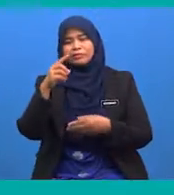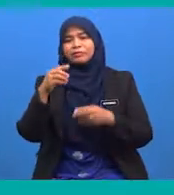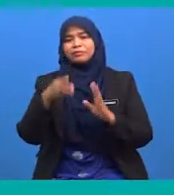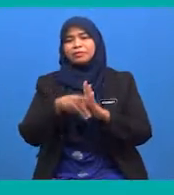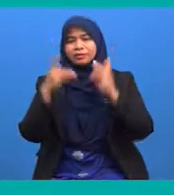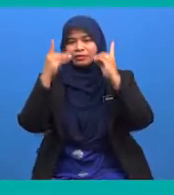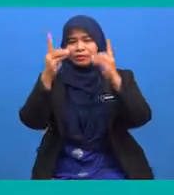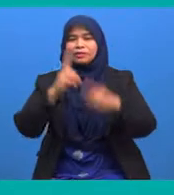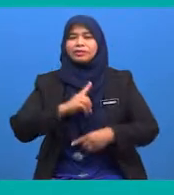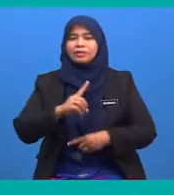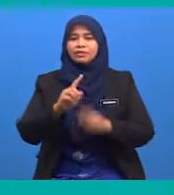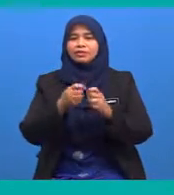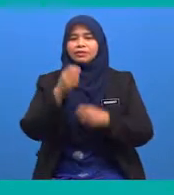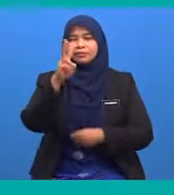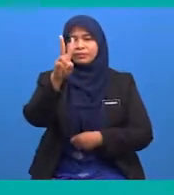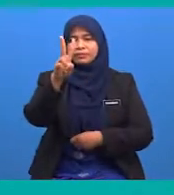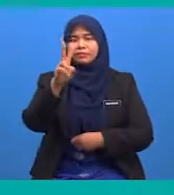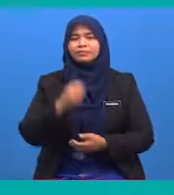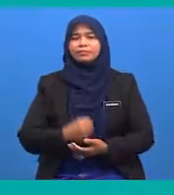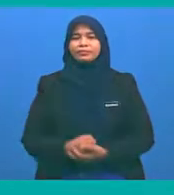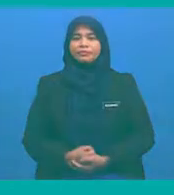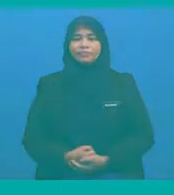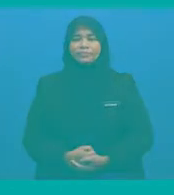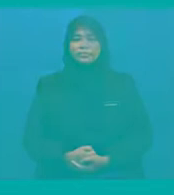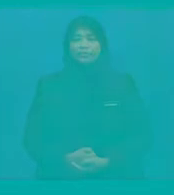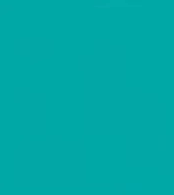pendidikan Islam tingkatan 2.